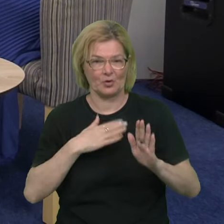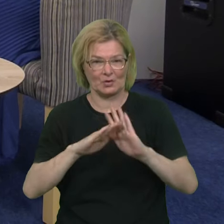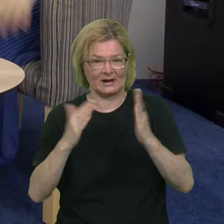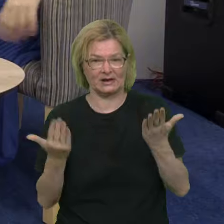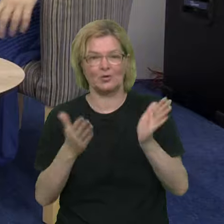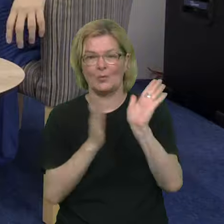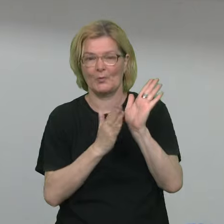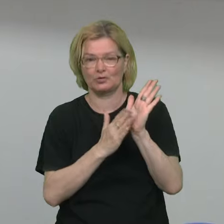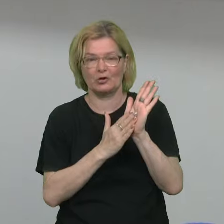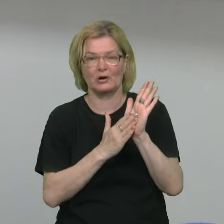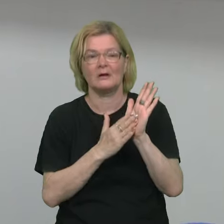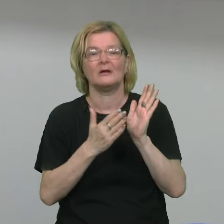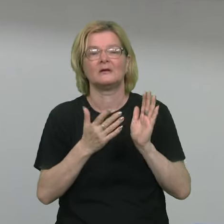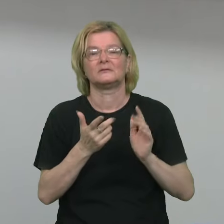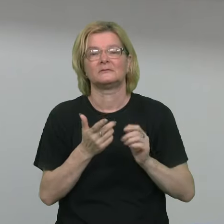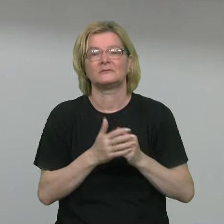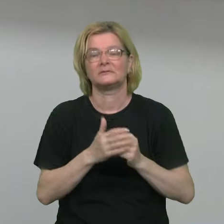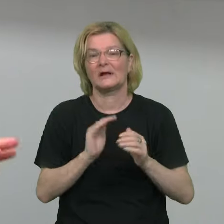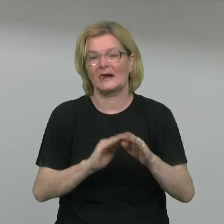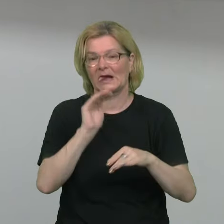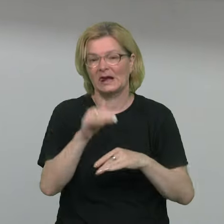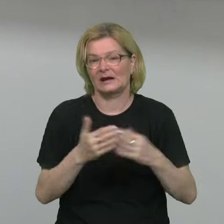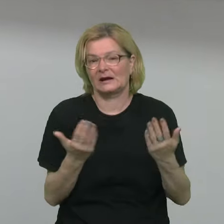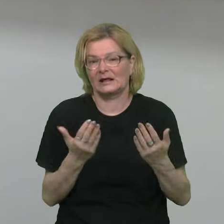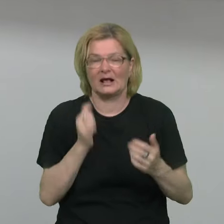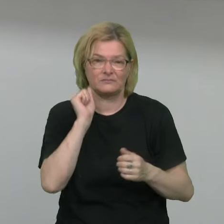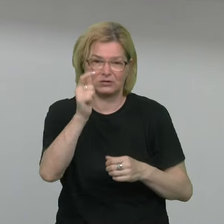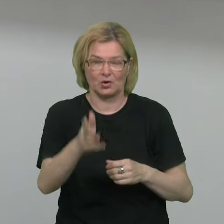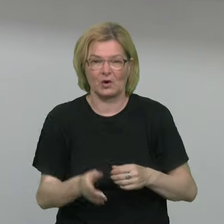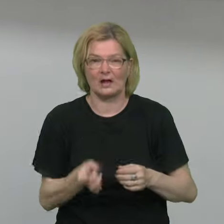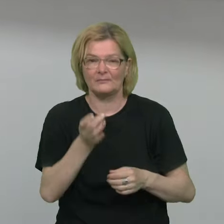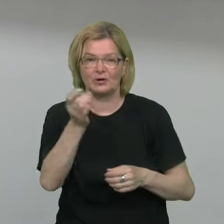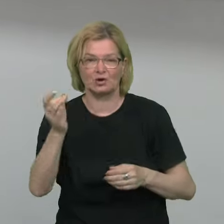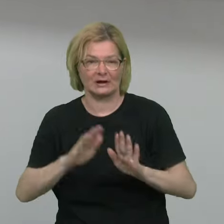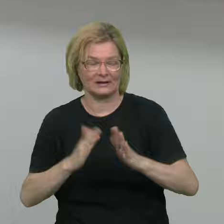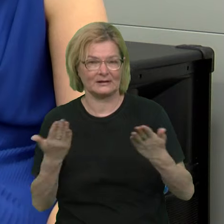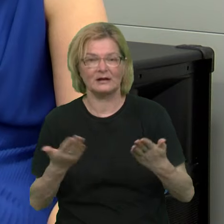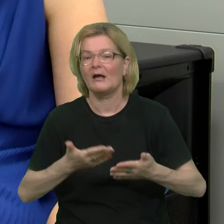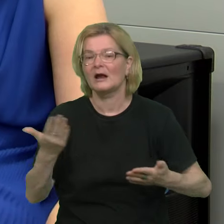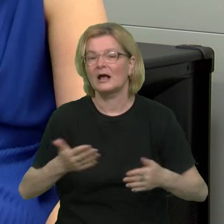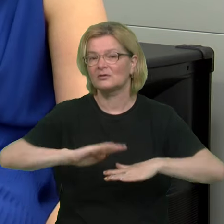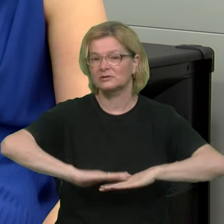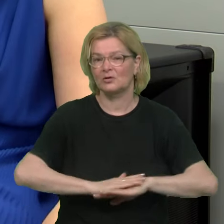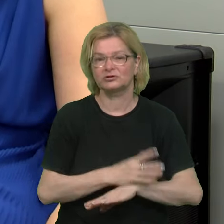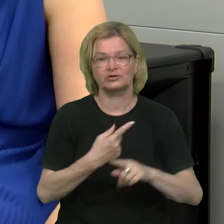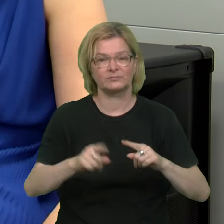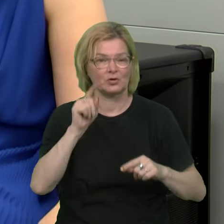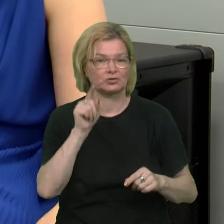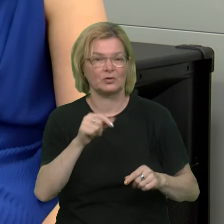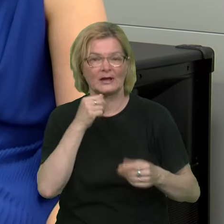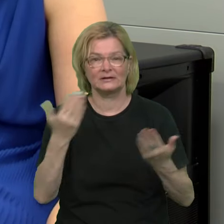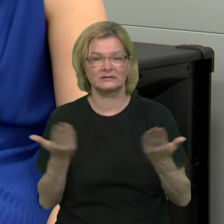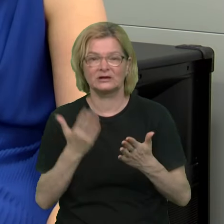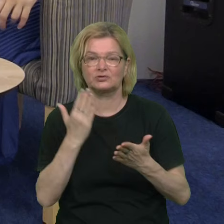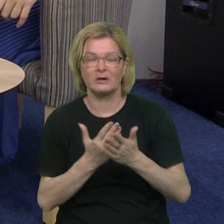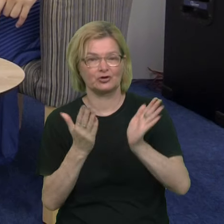predstavila svoju knjigu Huzur, rekordan. Rekordna neka brojka prodanih knjiga. Kako se osjećaš